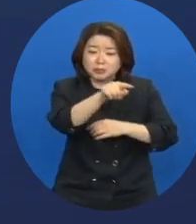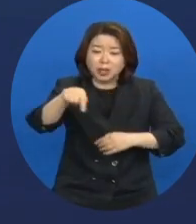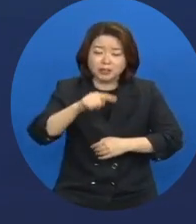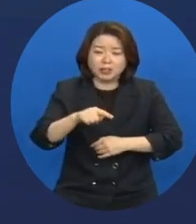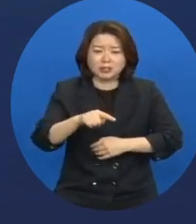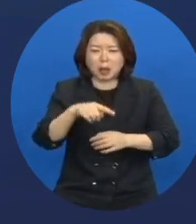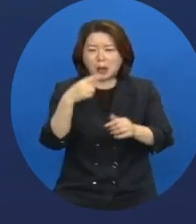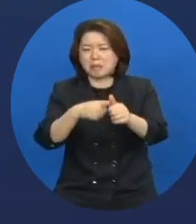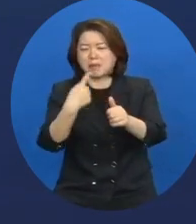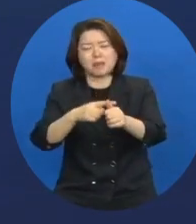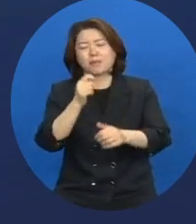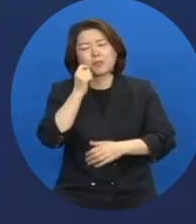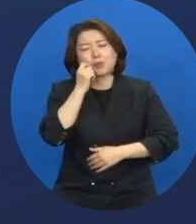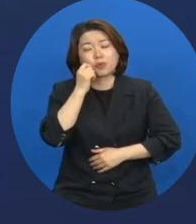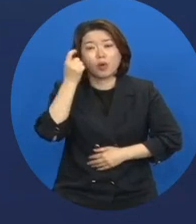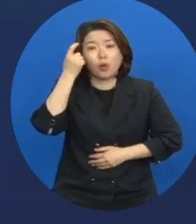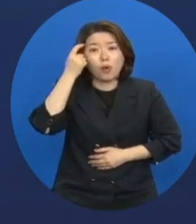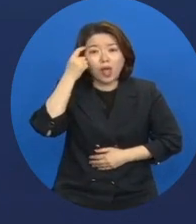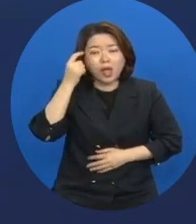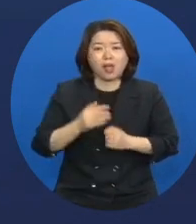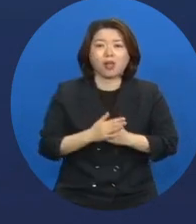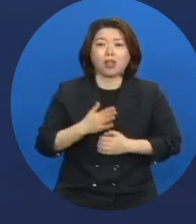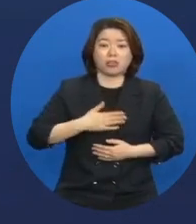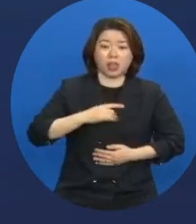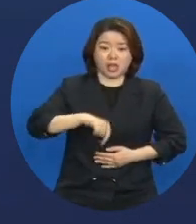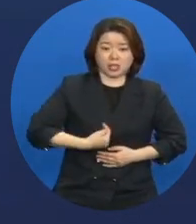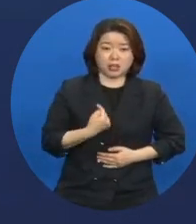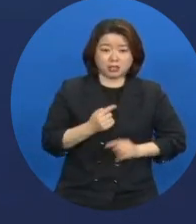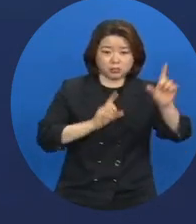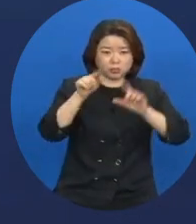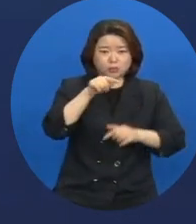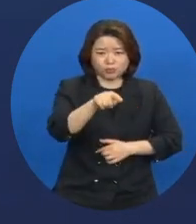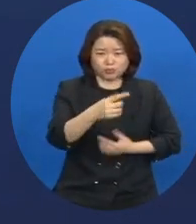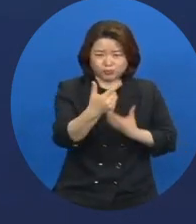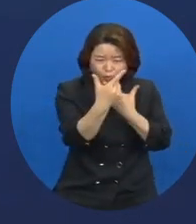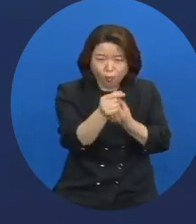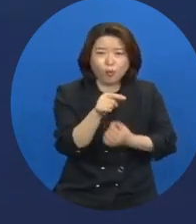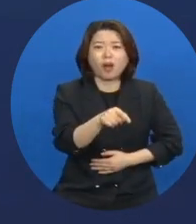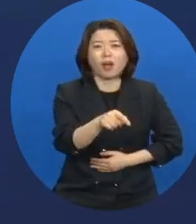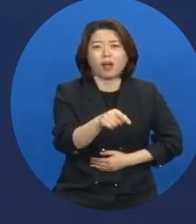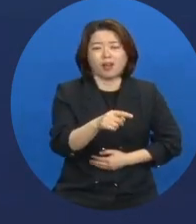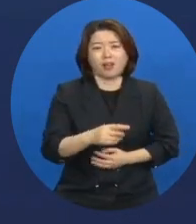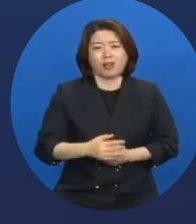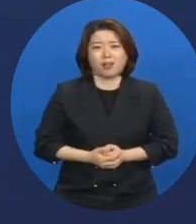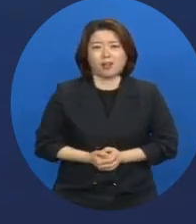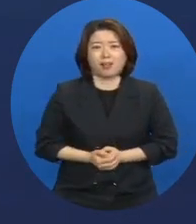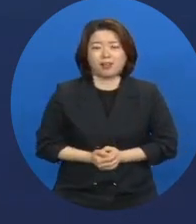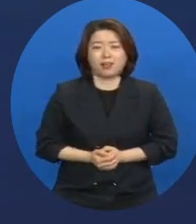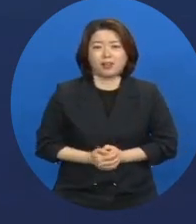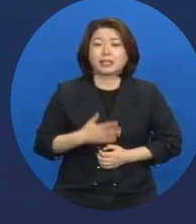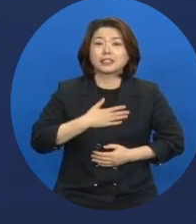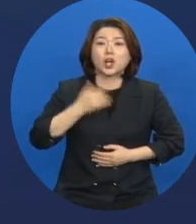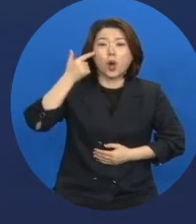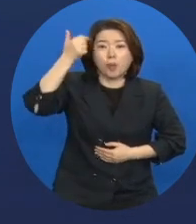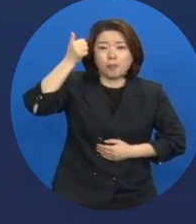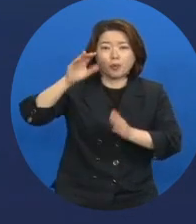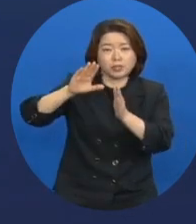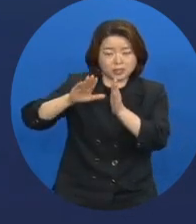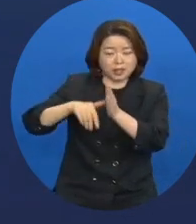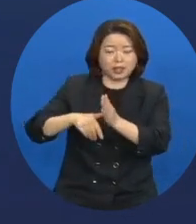없었습니다. 왜냐하면 저 자신의 모습 그대로였기 때문입니다. 저는 목사가 될